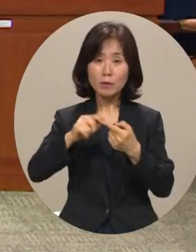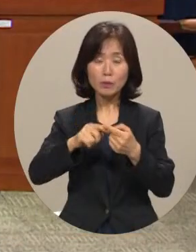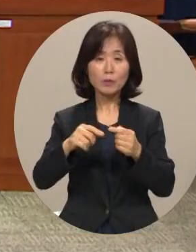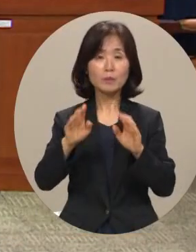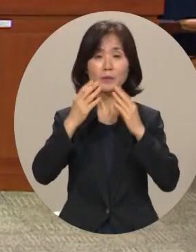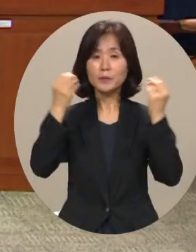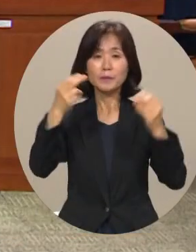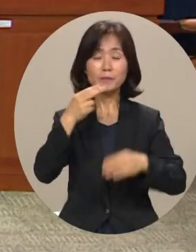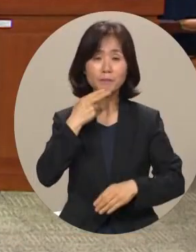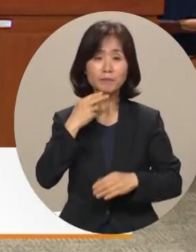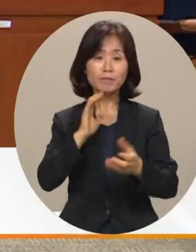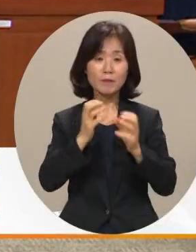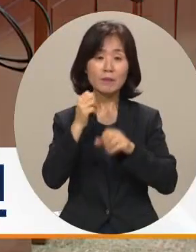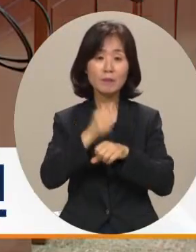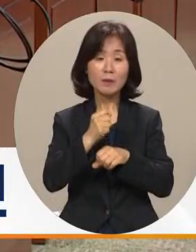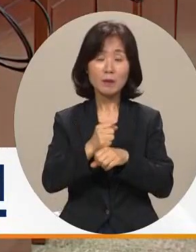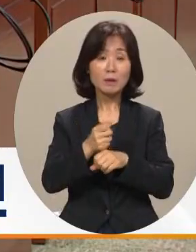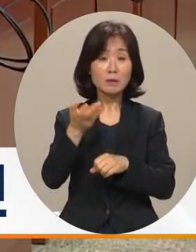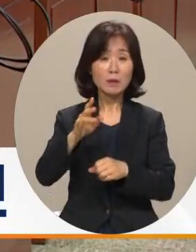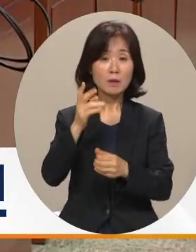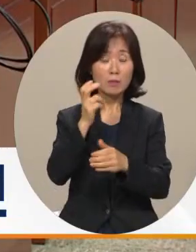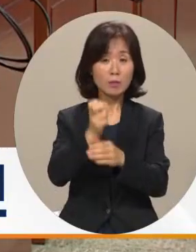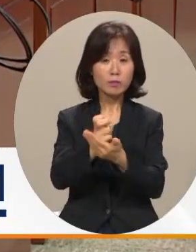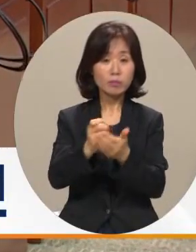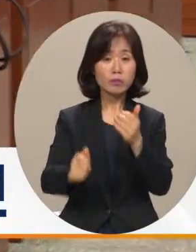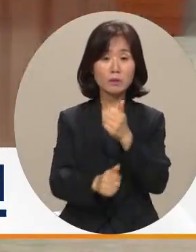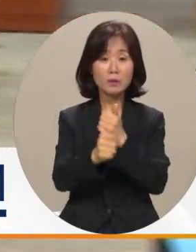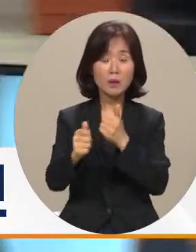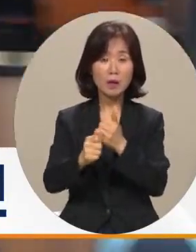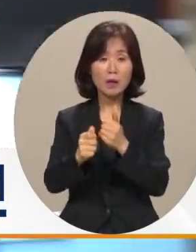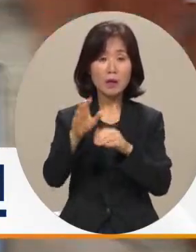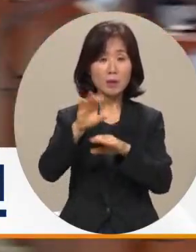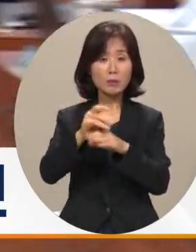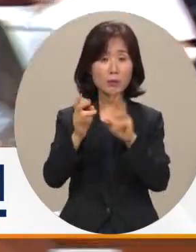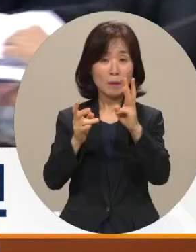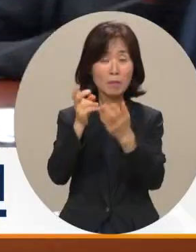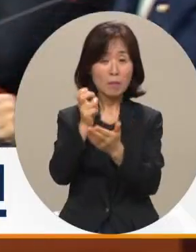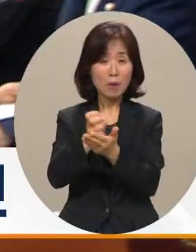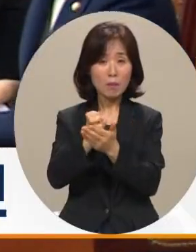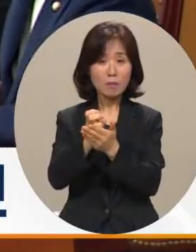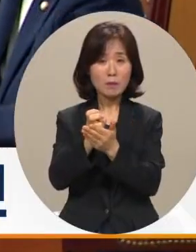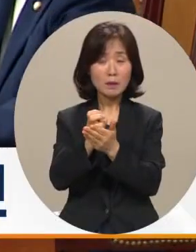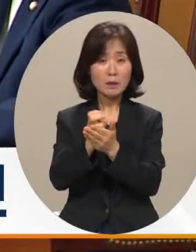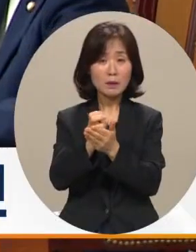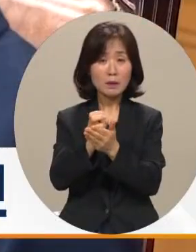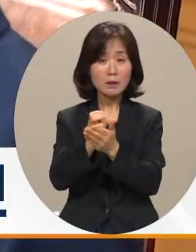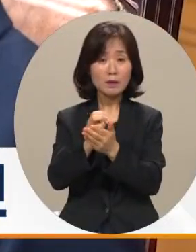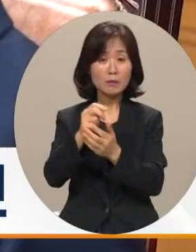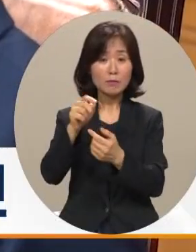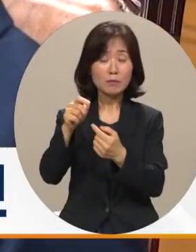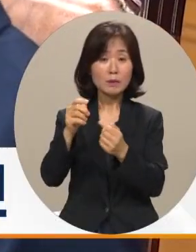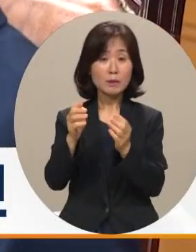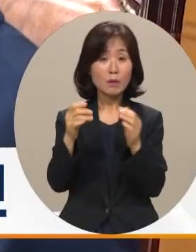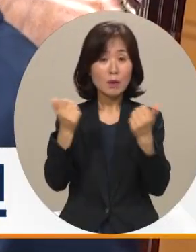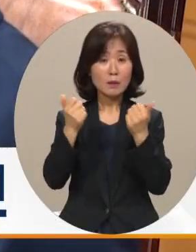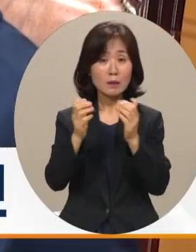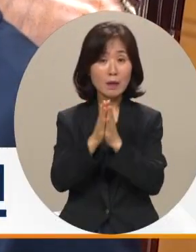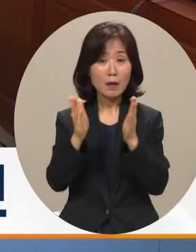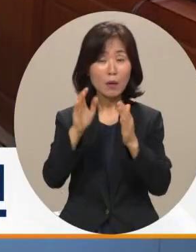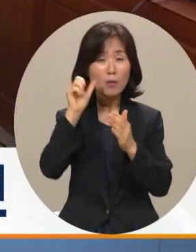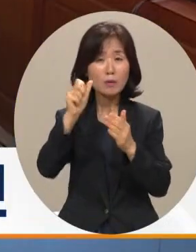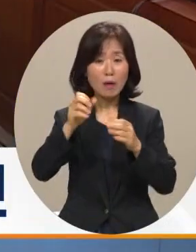법제사법 위원회가 이른바 방송 3법 처리를 두고 시작 5분 만에 파행을 겪는 등 정상화 첫날부터 진통도 이어지고